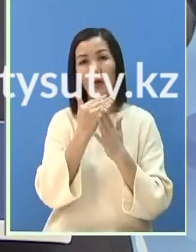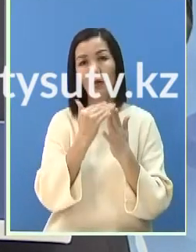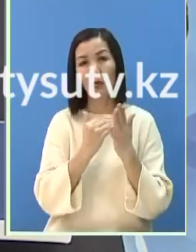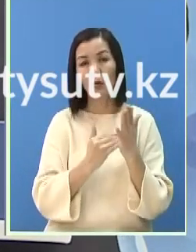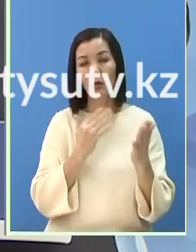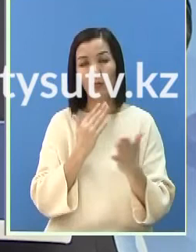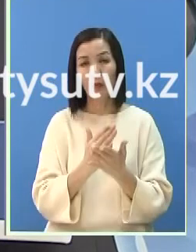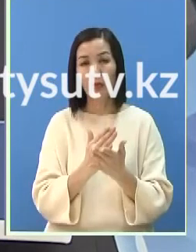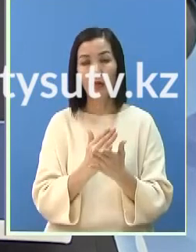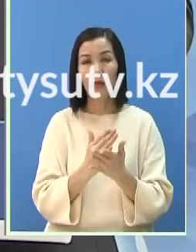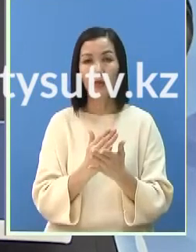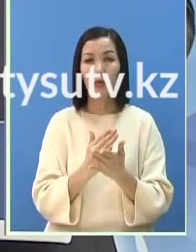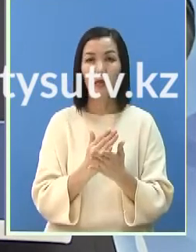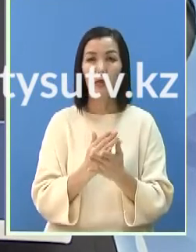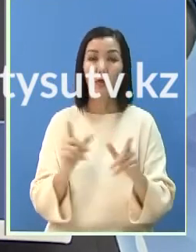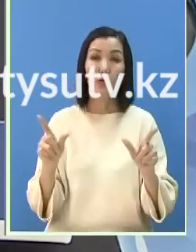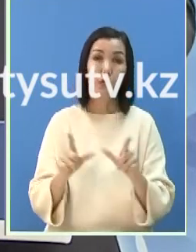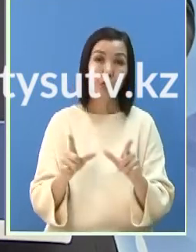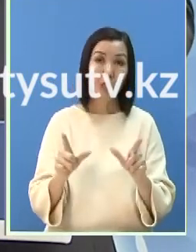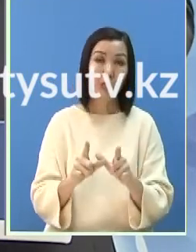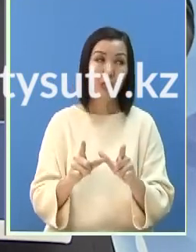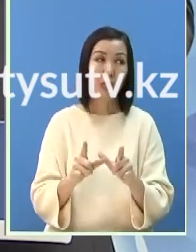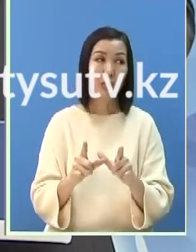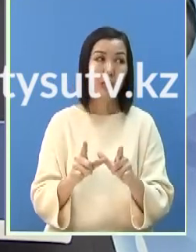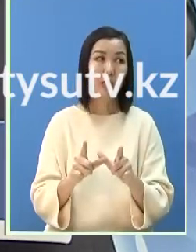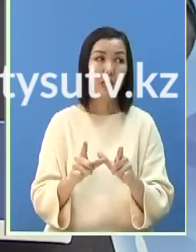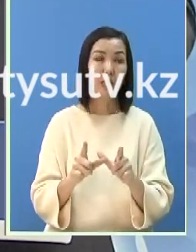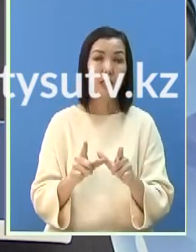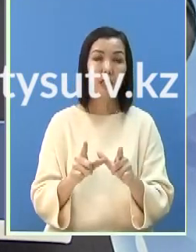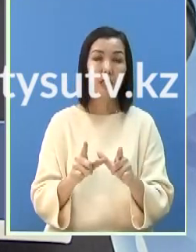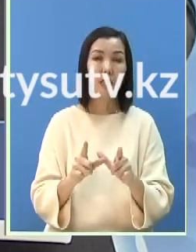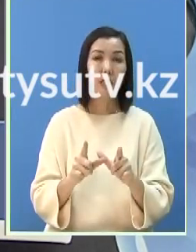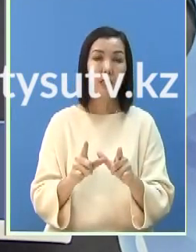Сол бойынша осы дүкендер, өнім шығарушылар